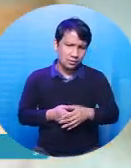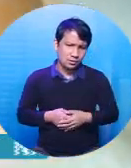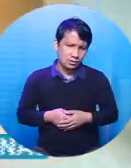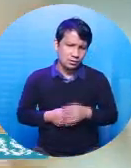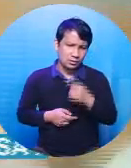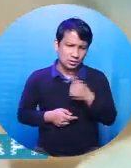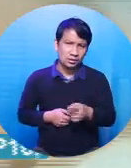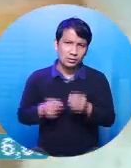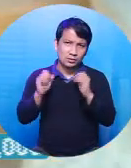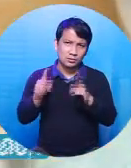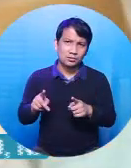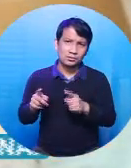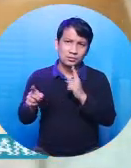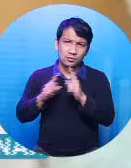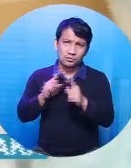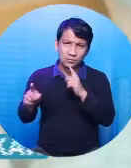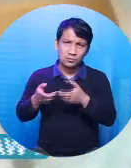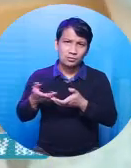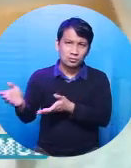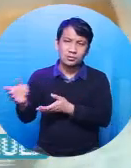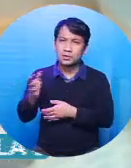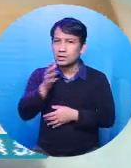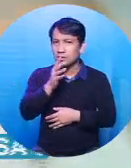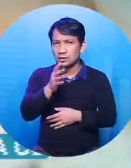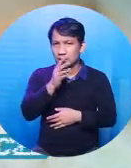Papa, okay na, kausapin nyo na Mama nyo.